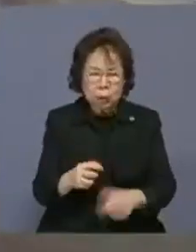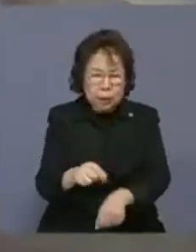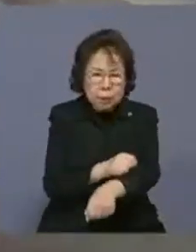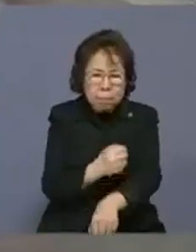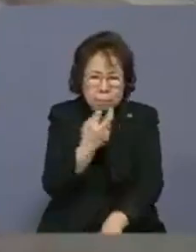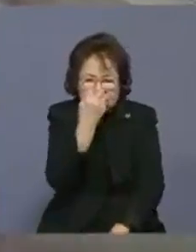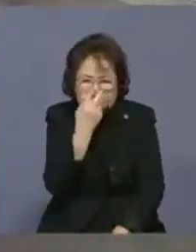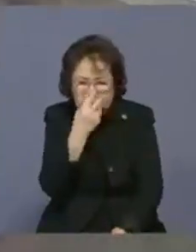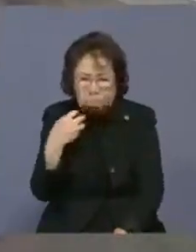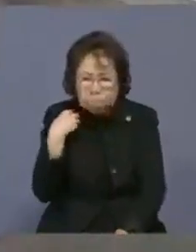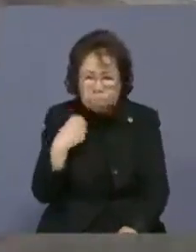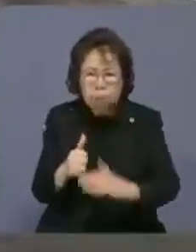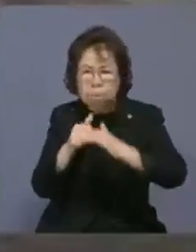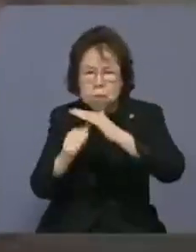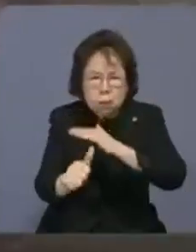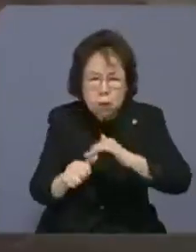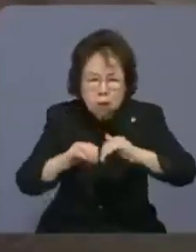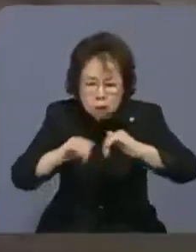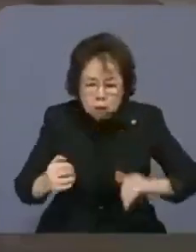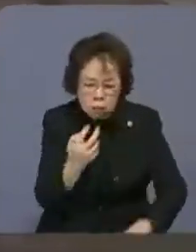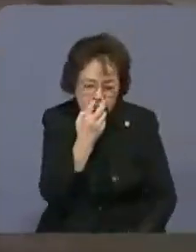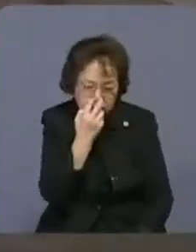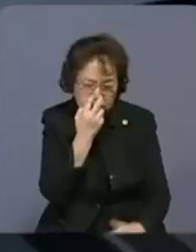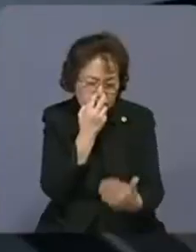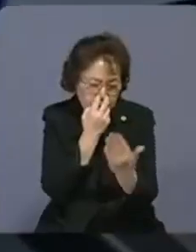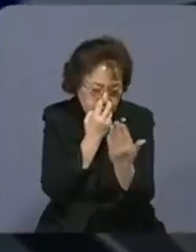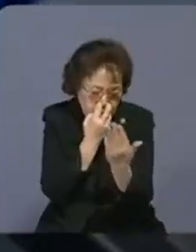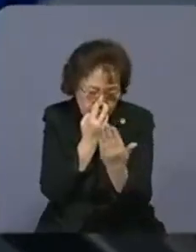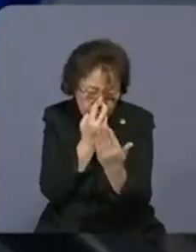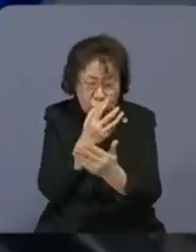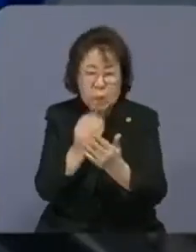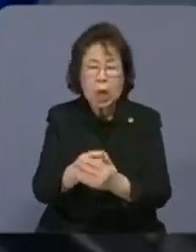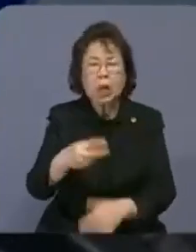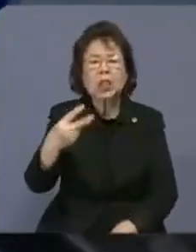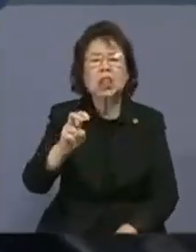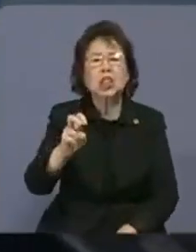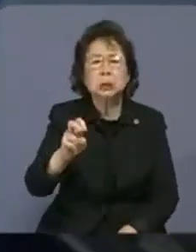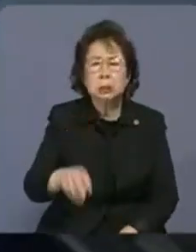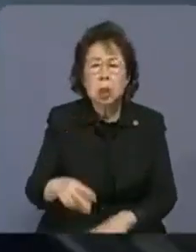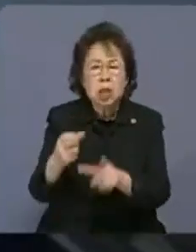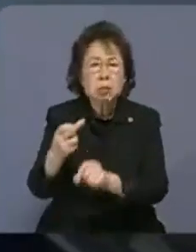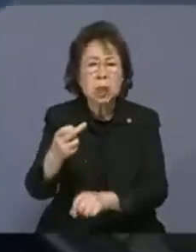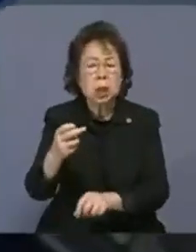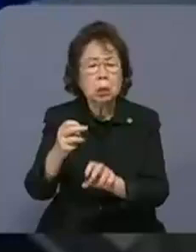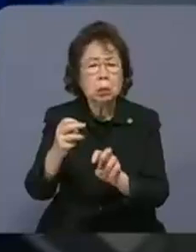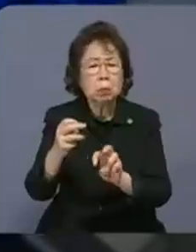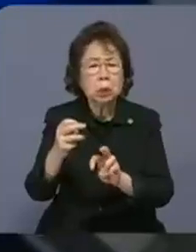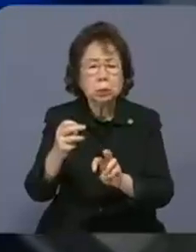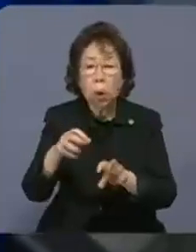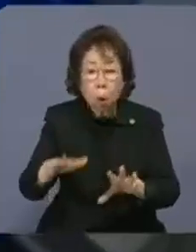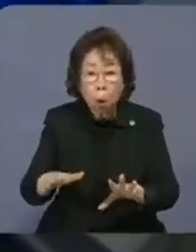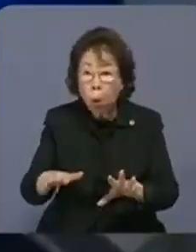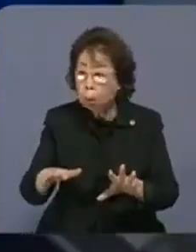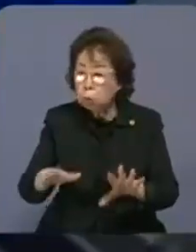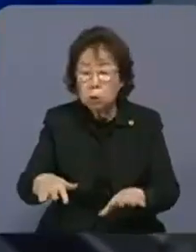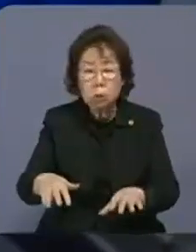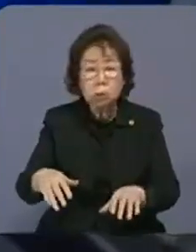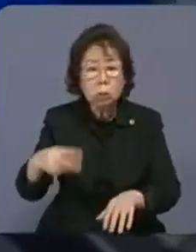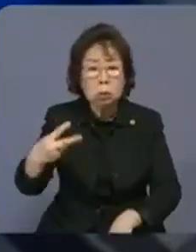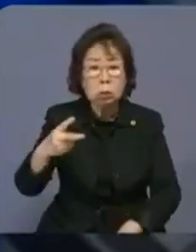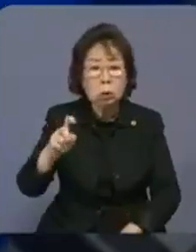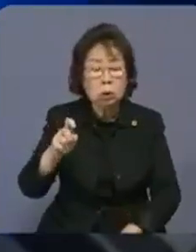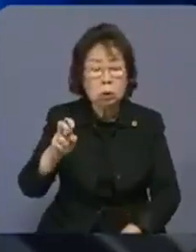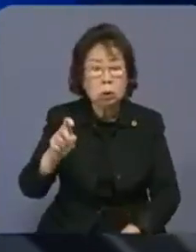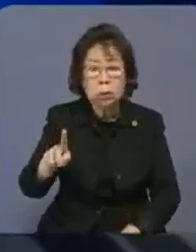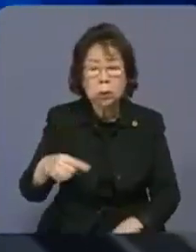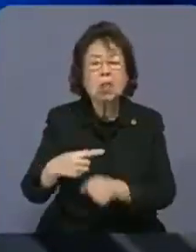꽈 수단들이 내용물을 유심히 살핍니다 2020 년 12월 30일 빨리 오래 가죠 5021 년이